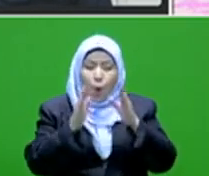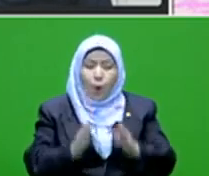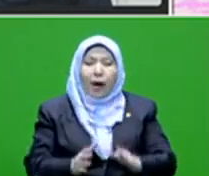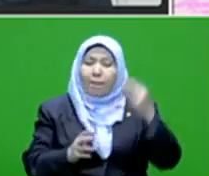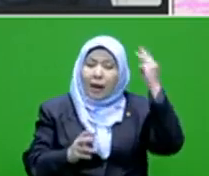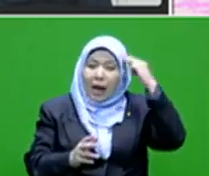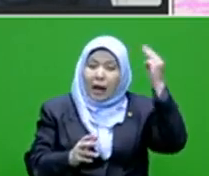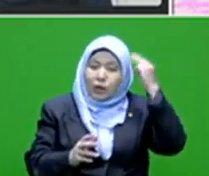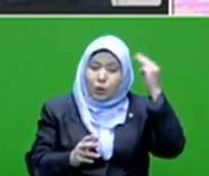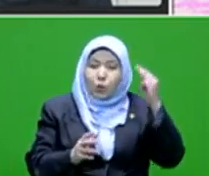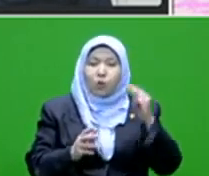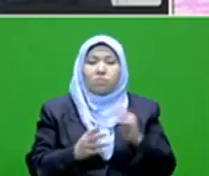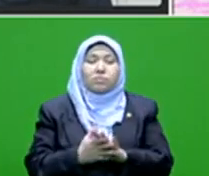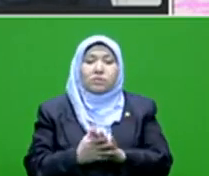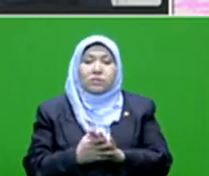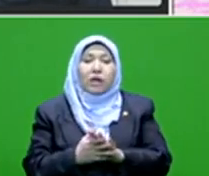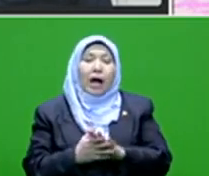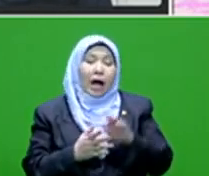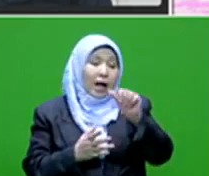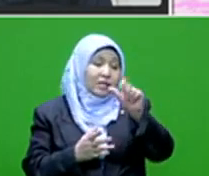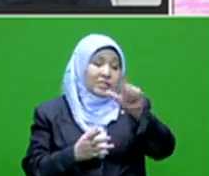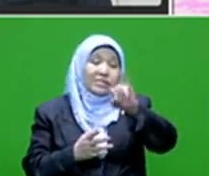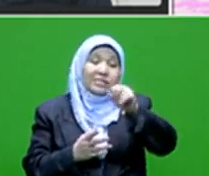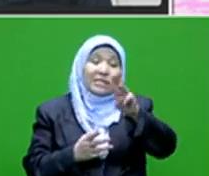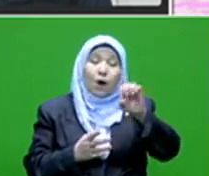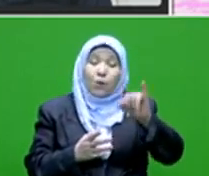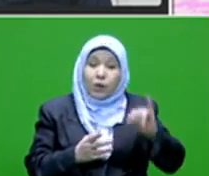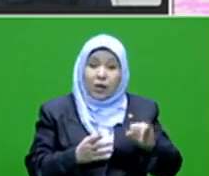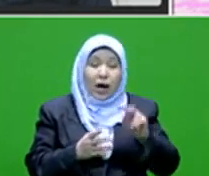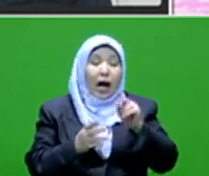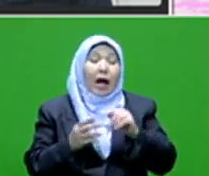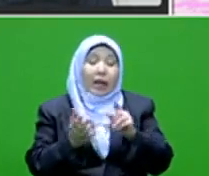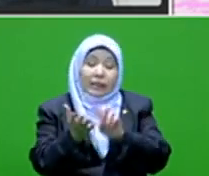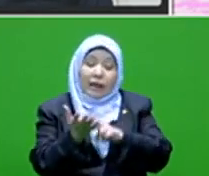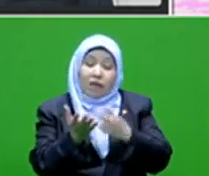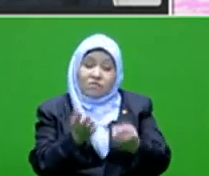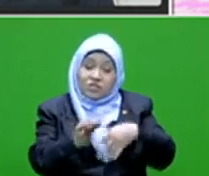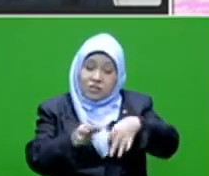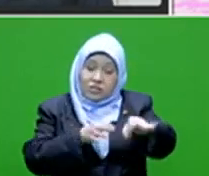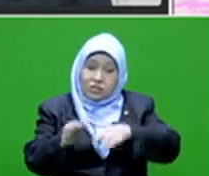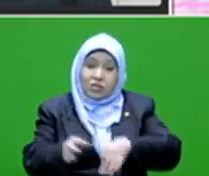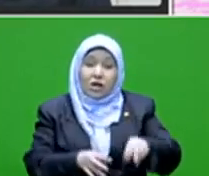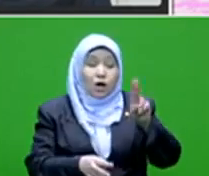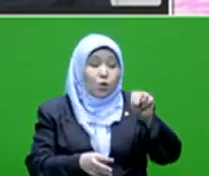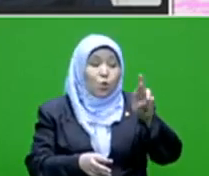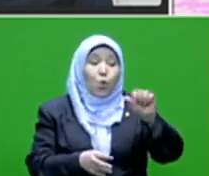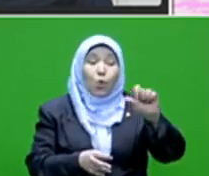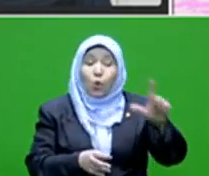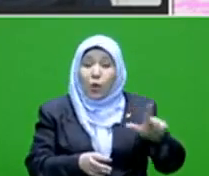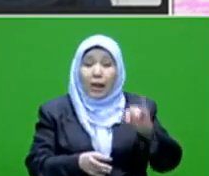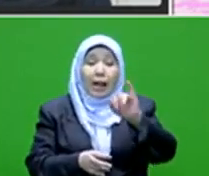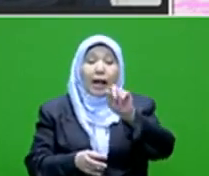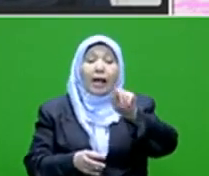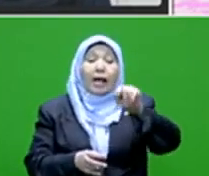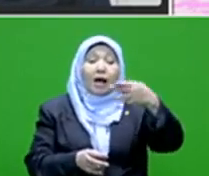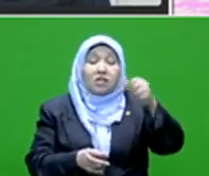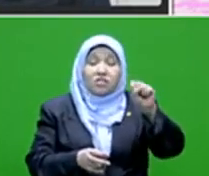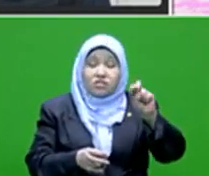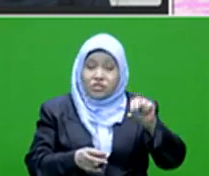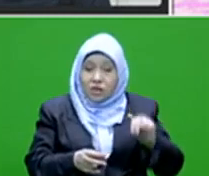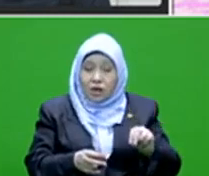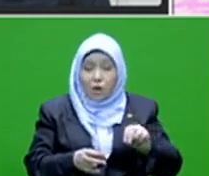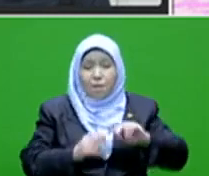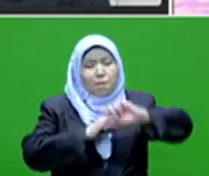tafsir Baibawi Melayu Al-Jawi itu kan. Tafsir Nurul Ihsan ni dibaca di pondok-pondok. So tafsir Nurul Ihsan kata depa